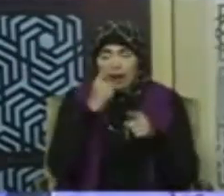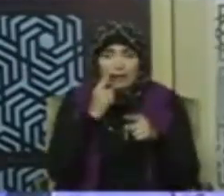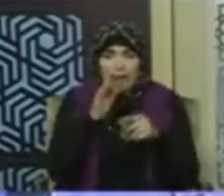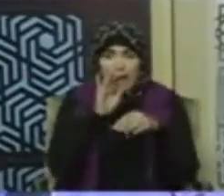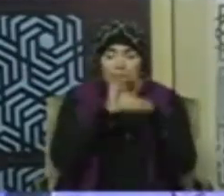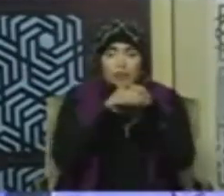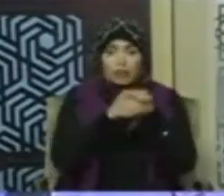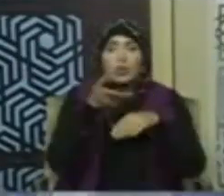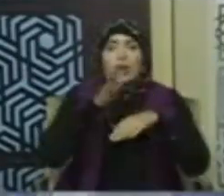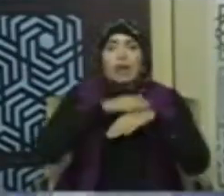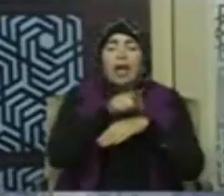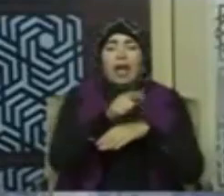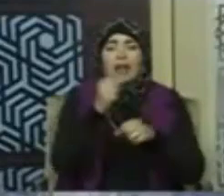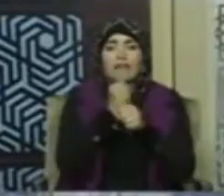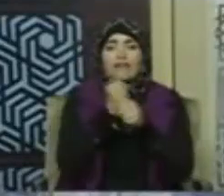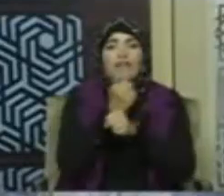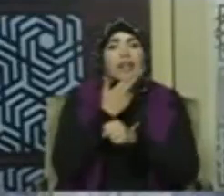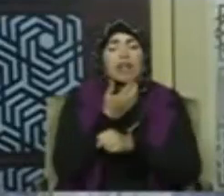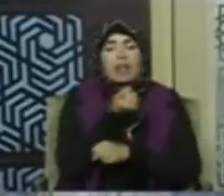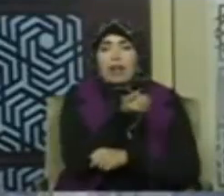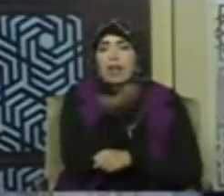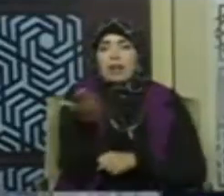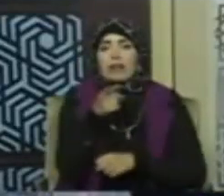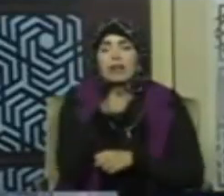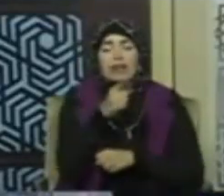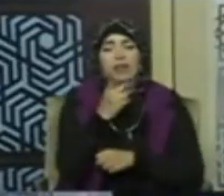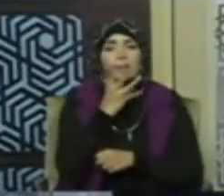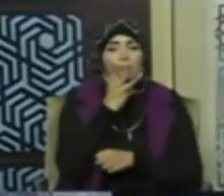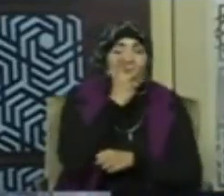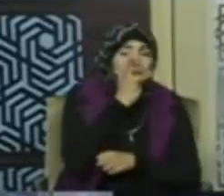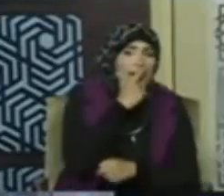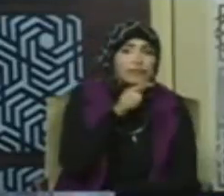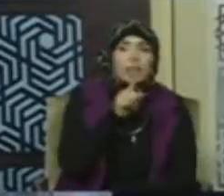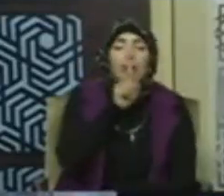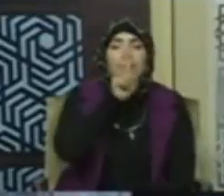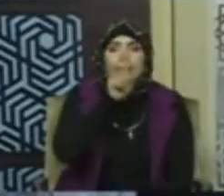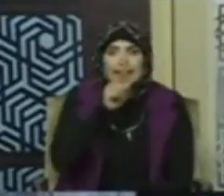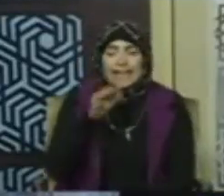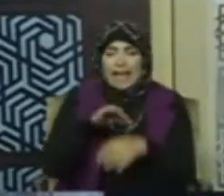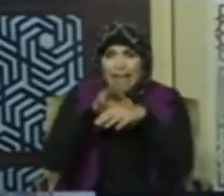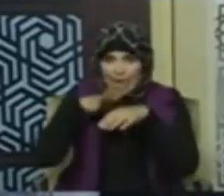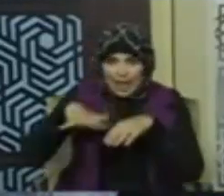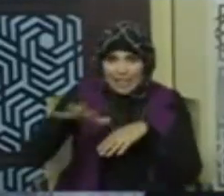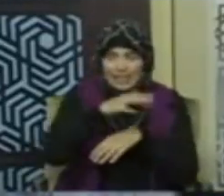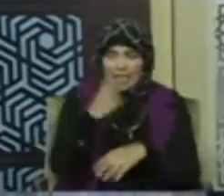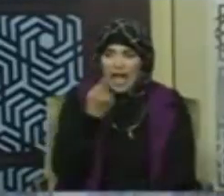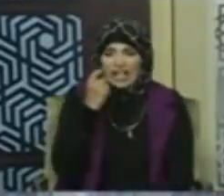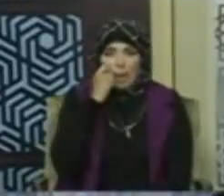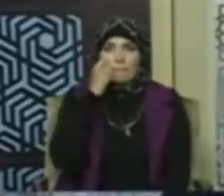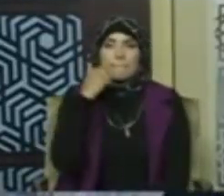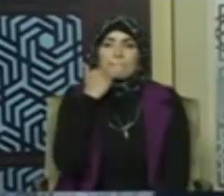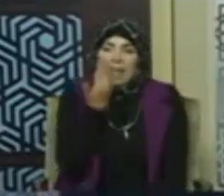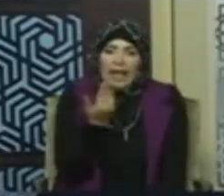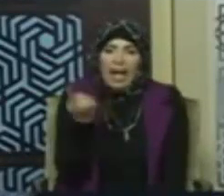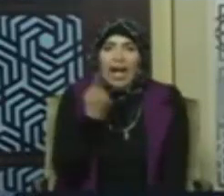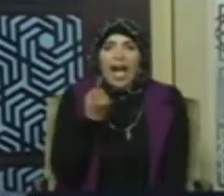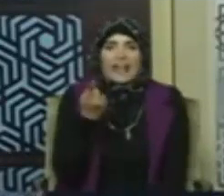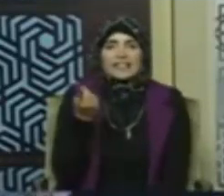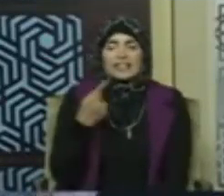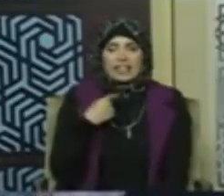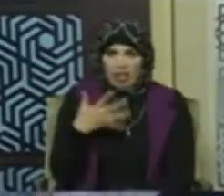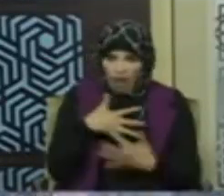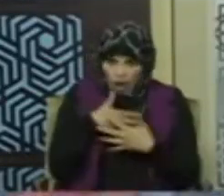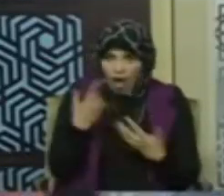الكريم حياؤه. أما الذين لا يستحون ويتبجحون، فقد سئل أحد